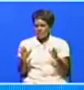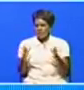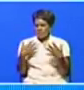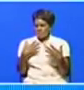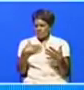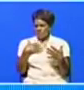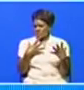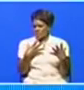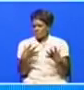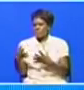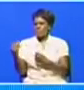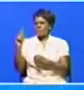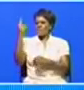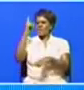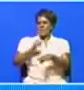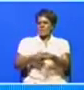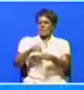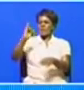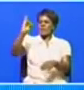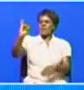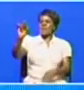nilipelekwa, mara ya kwanza nilienda Iraq.